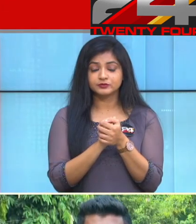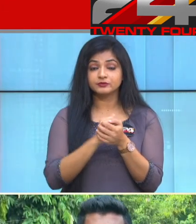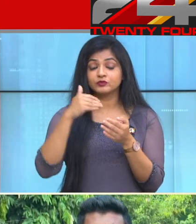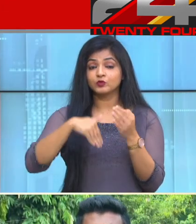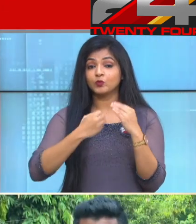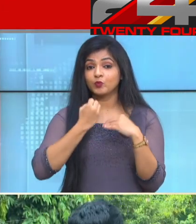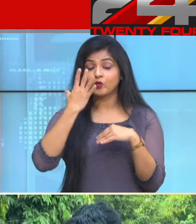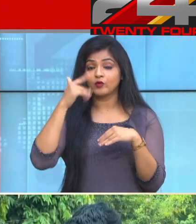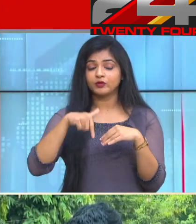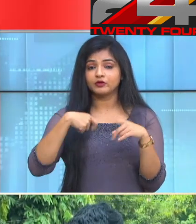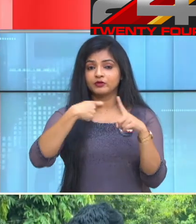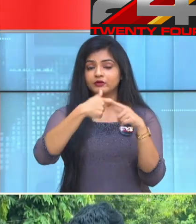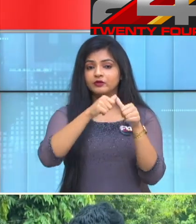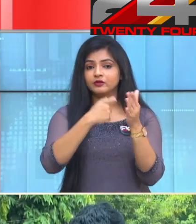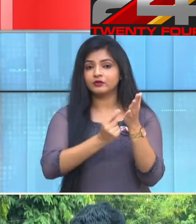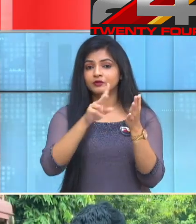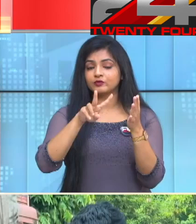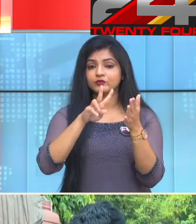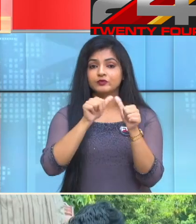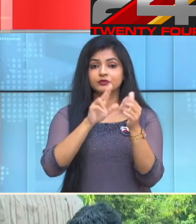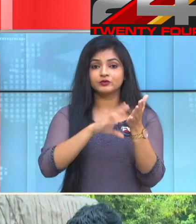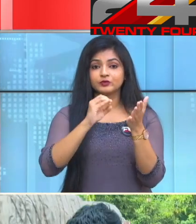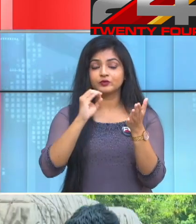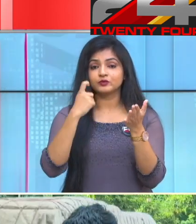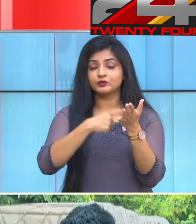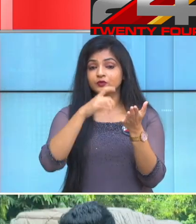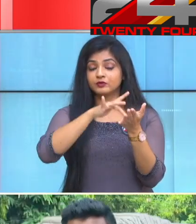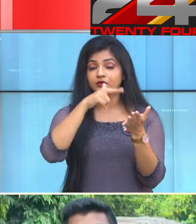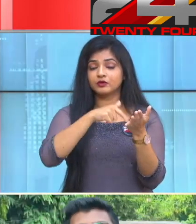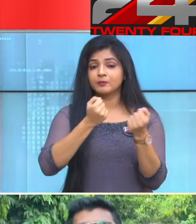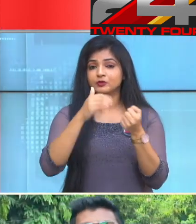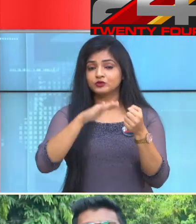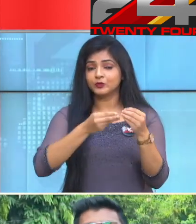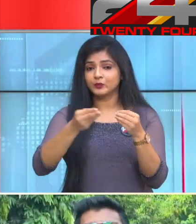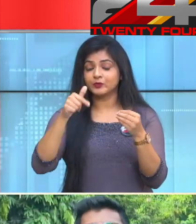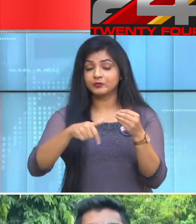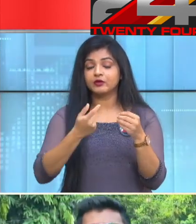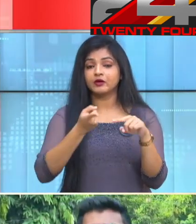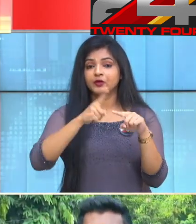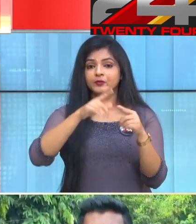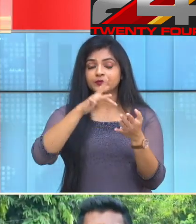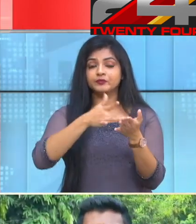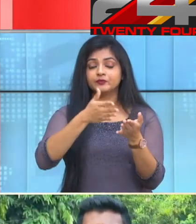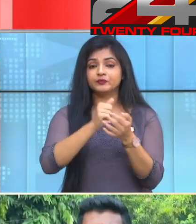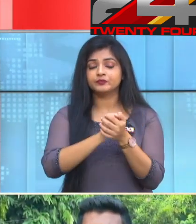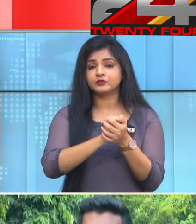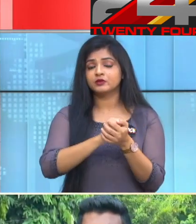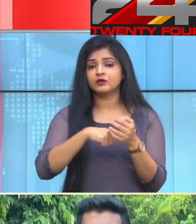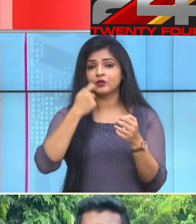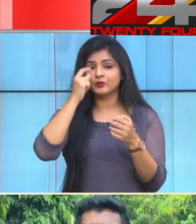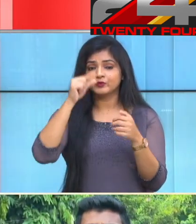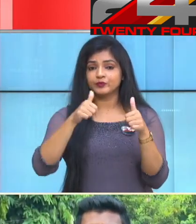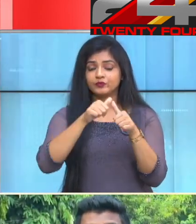ഇന്ന് രാവിലെയാണ് ഈ കരുവന്നൂർ രാജ ബസ് സ്റ്റോപ്പിന് സമീപത്ത് വെച്ച് ഈ സംഭവം നടക്കുന്നത്. ഈ വെള്ളാങ്കല്ലൂർ സ്വദേശിയായിട്ടുള്ള അബ്ദുൽ ജബ്ബാർ ഒരു യാത്രയുമായി